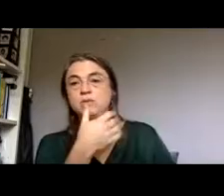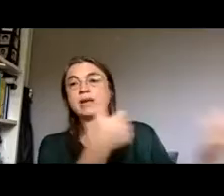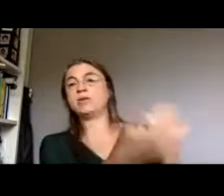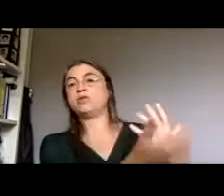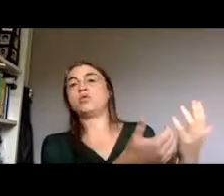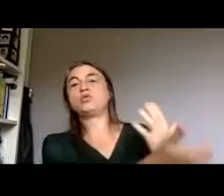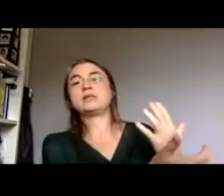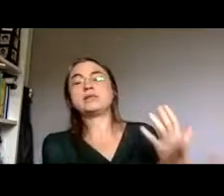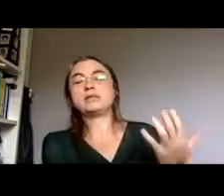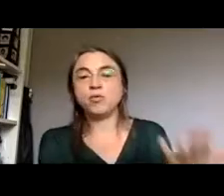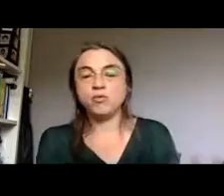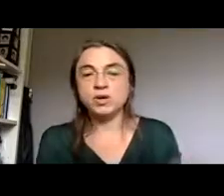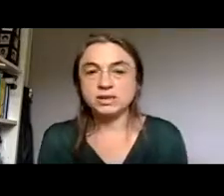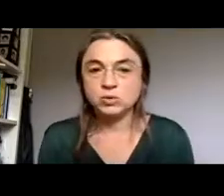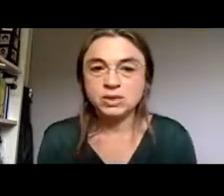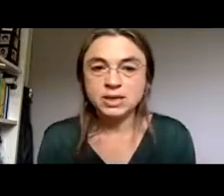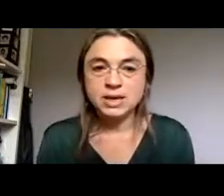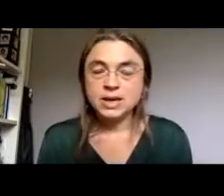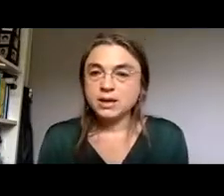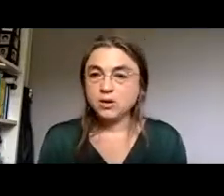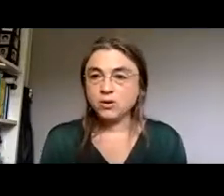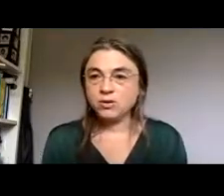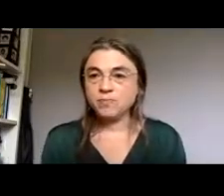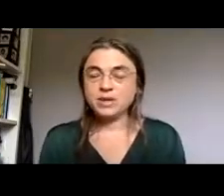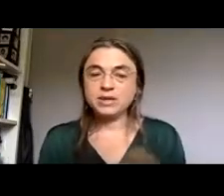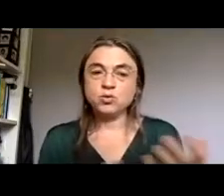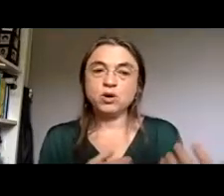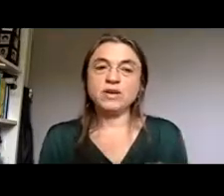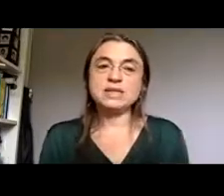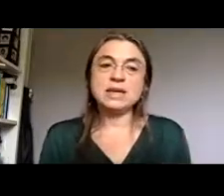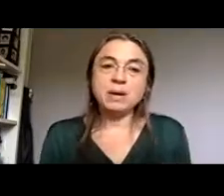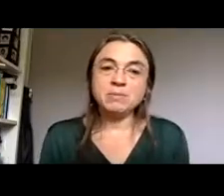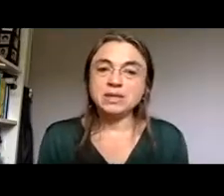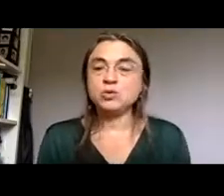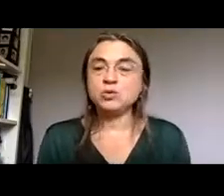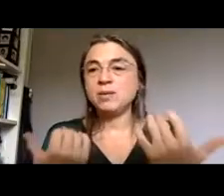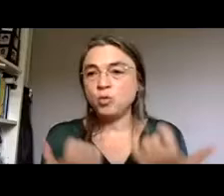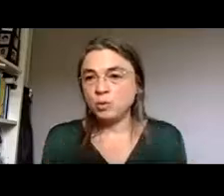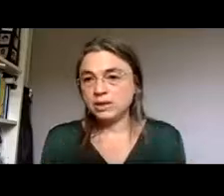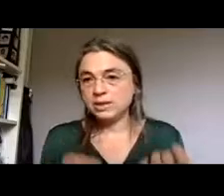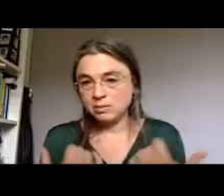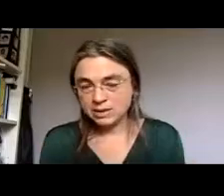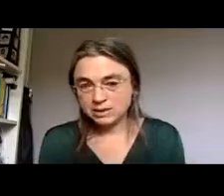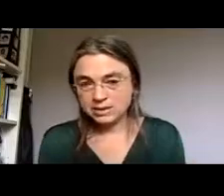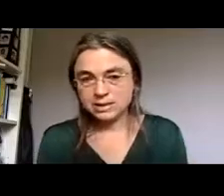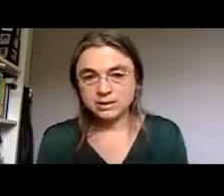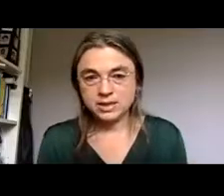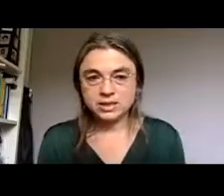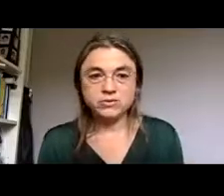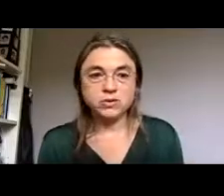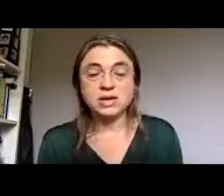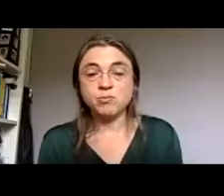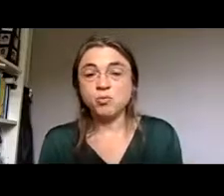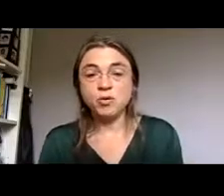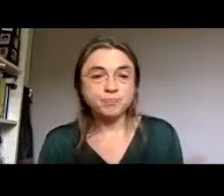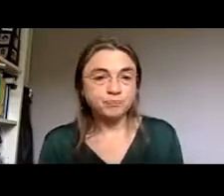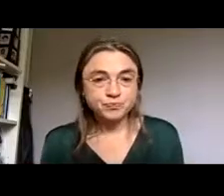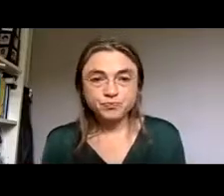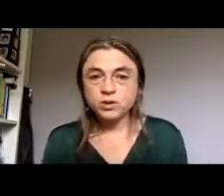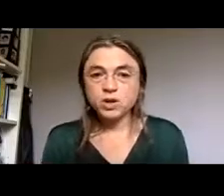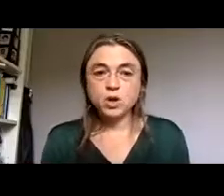je n'ai pas le recul nécessaire pour voir ce qu'il me dit. Et donc, en fait, ça permettrait de s'approprier ces pratiques alternatives dans un